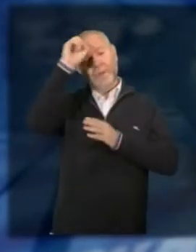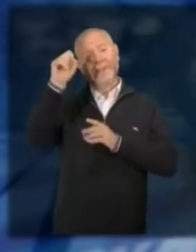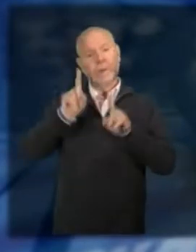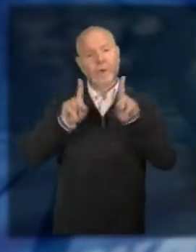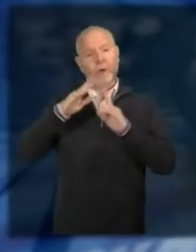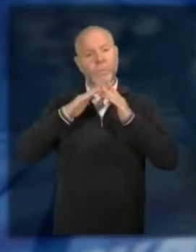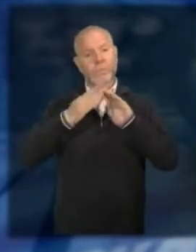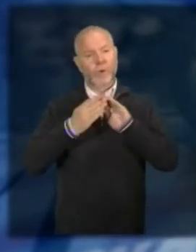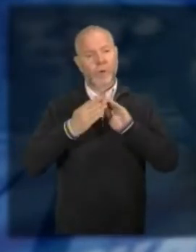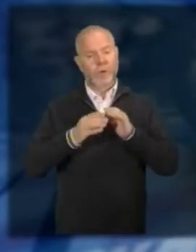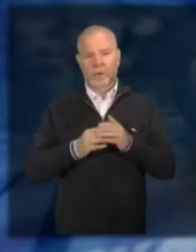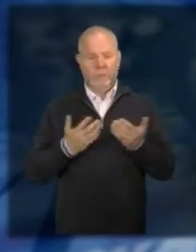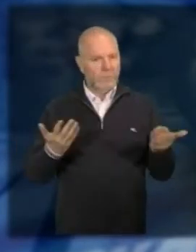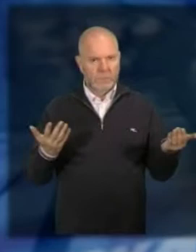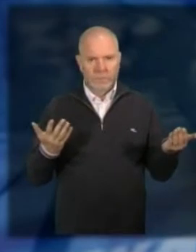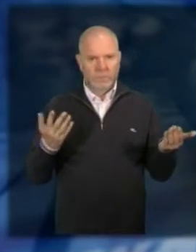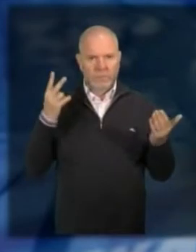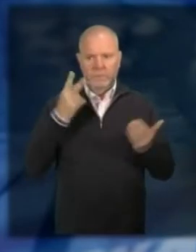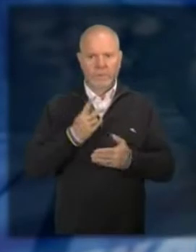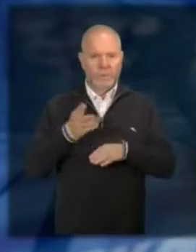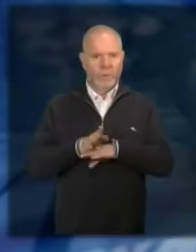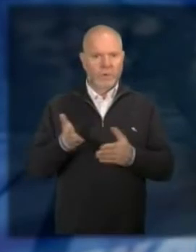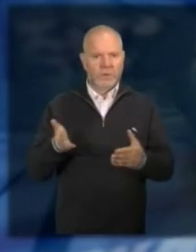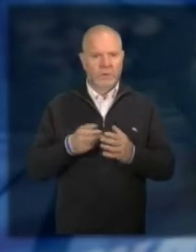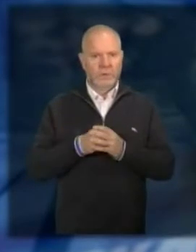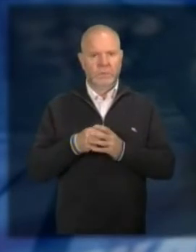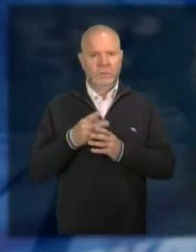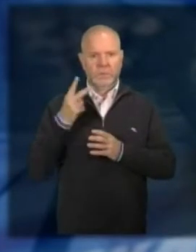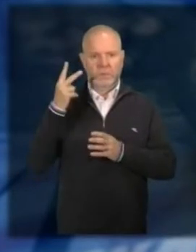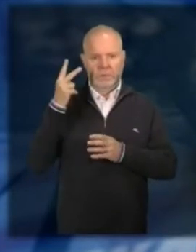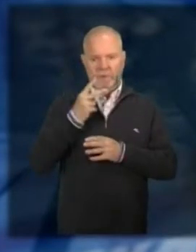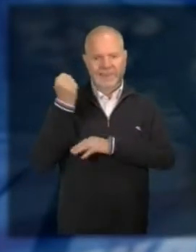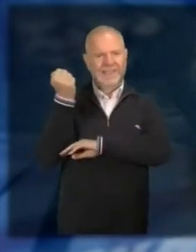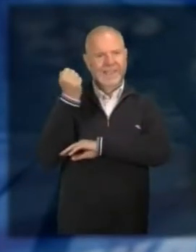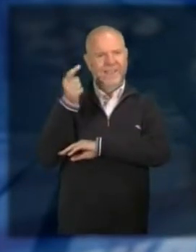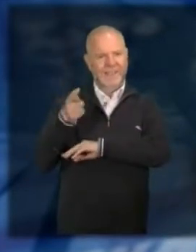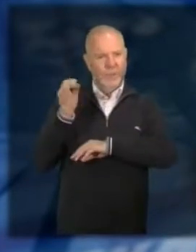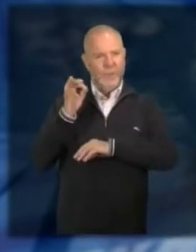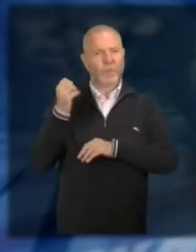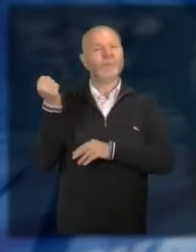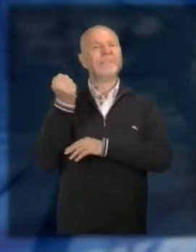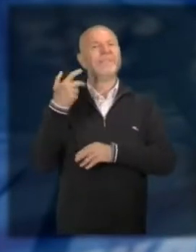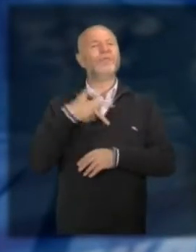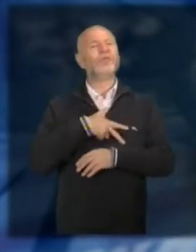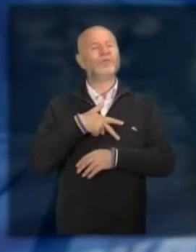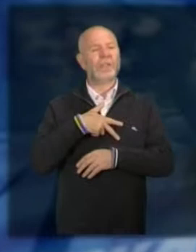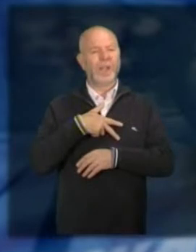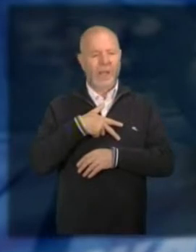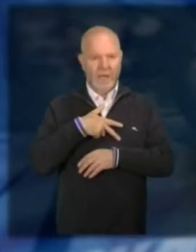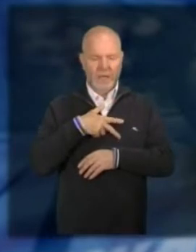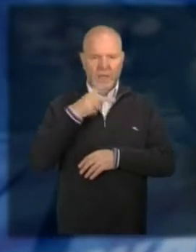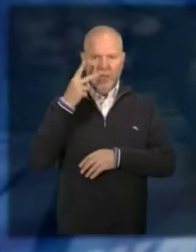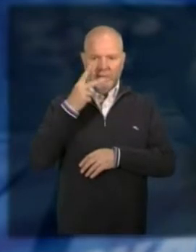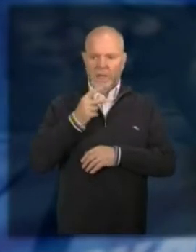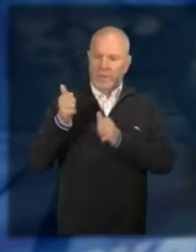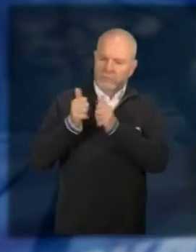Bicocca. Siamo tutti scossi. Il responsabile dei servizi socioeducativi del CSSV, Antonio Antinà, aveva trascorso molto tempo